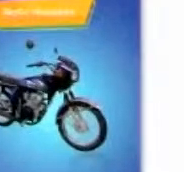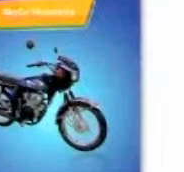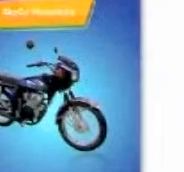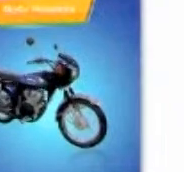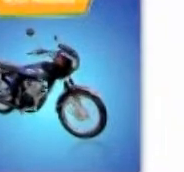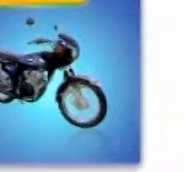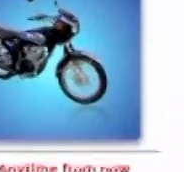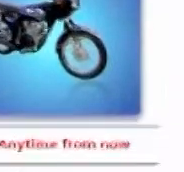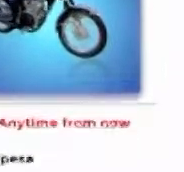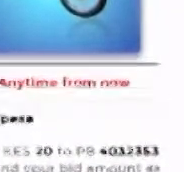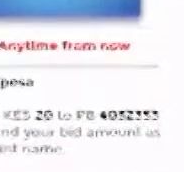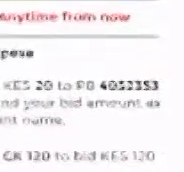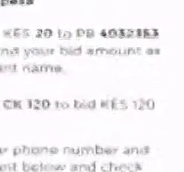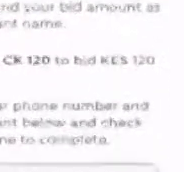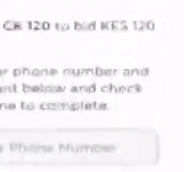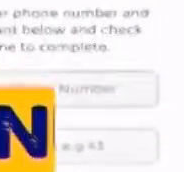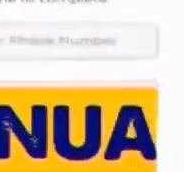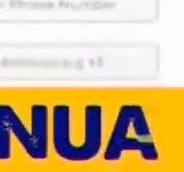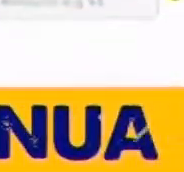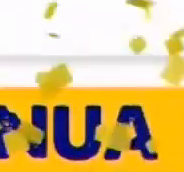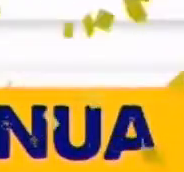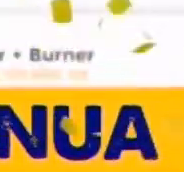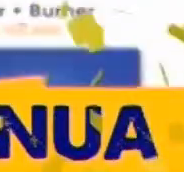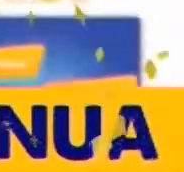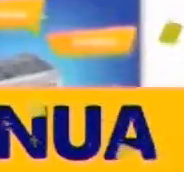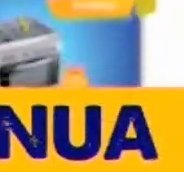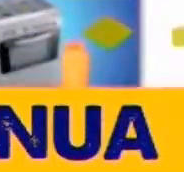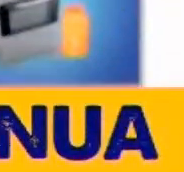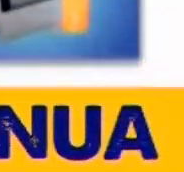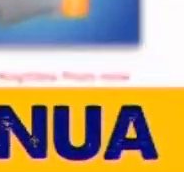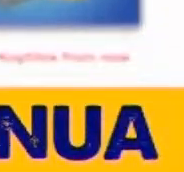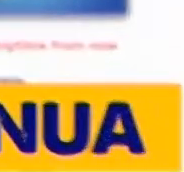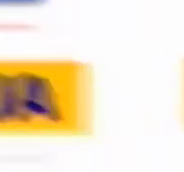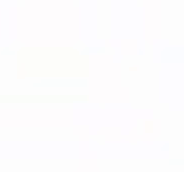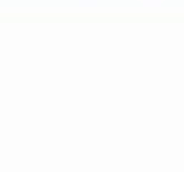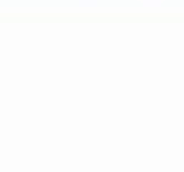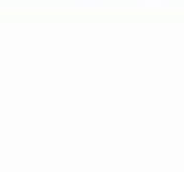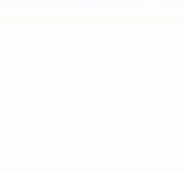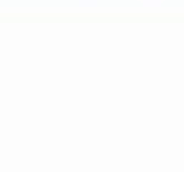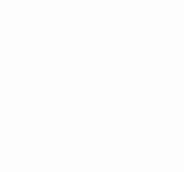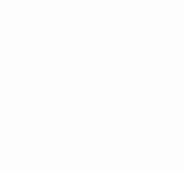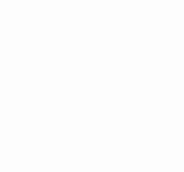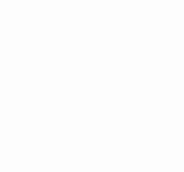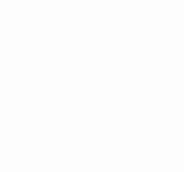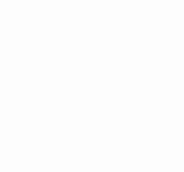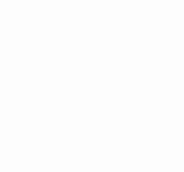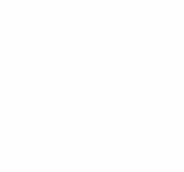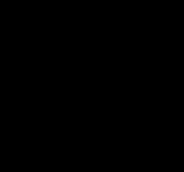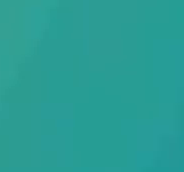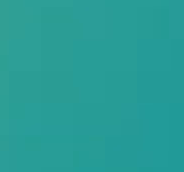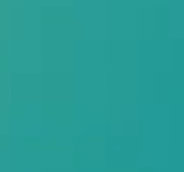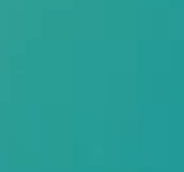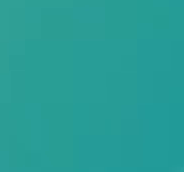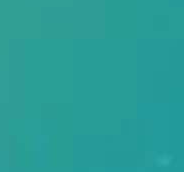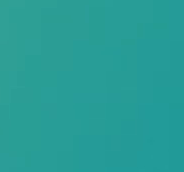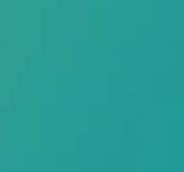www.quickbid.co.ke. Kumbuka, bidi ya chini zaidi ya kipekee ndio hununua. Quickbid, bidhaa bora kwa bei ya chini.